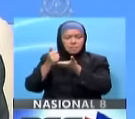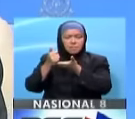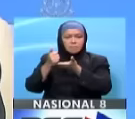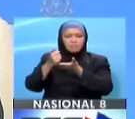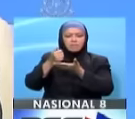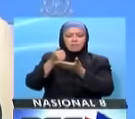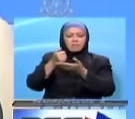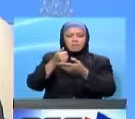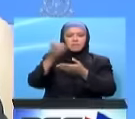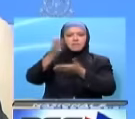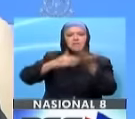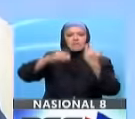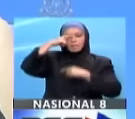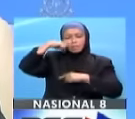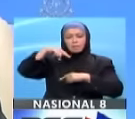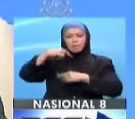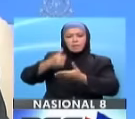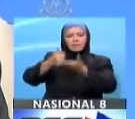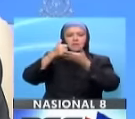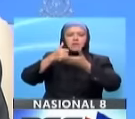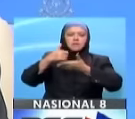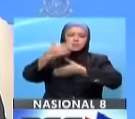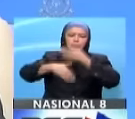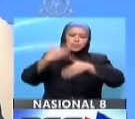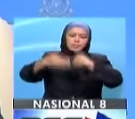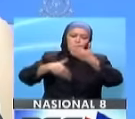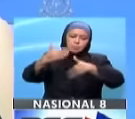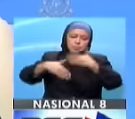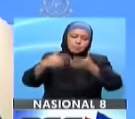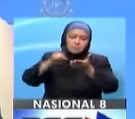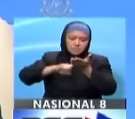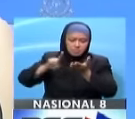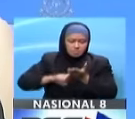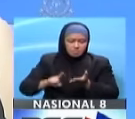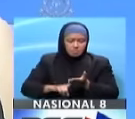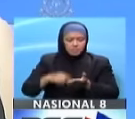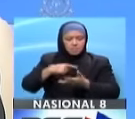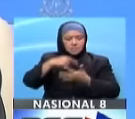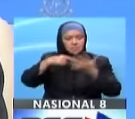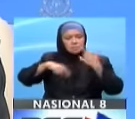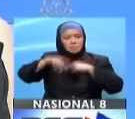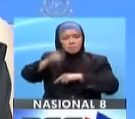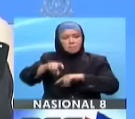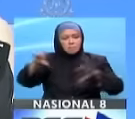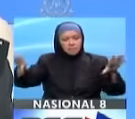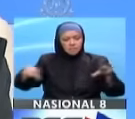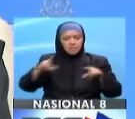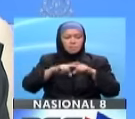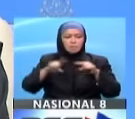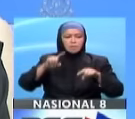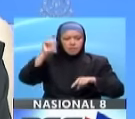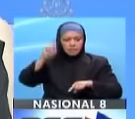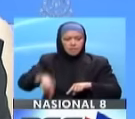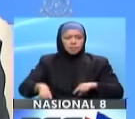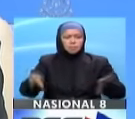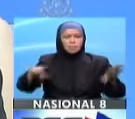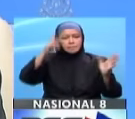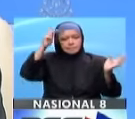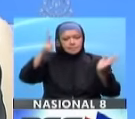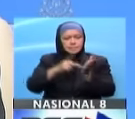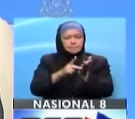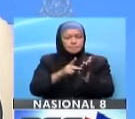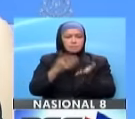menjalankan siasatan lanjut. Antara perkara-perkara yang harus dibuat mungkin dari segi pengecaman, mungkin mereka ada